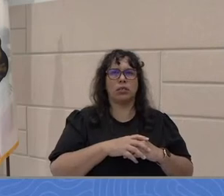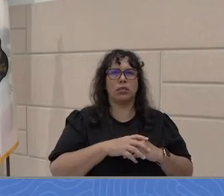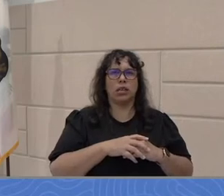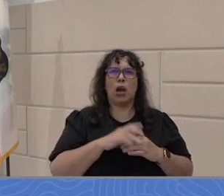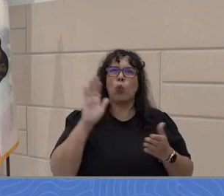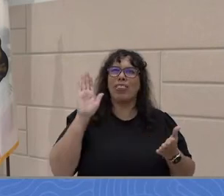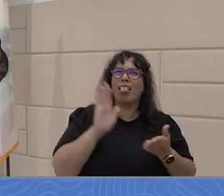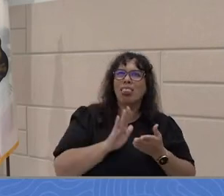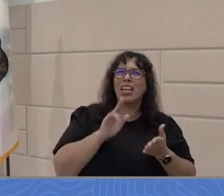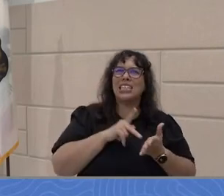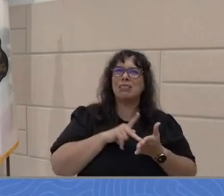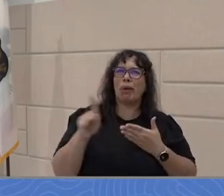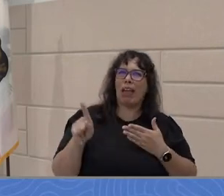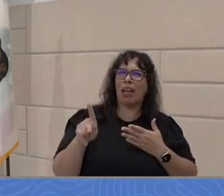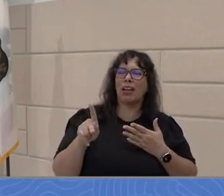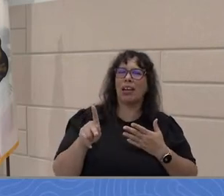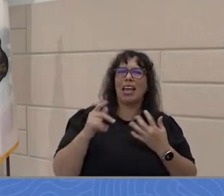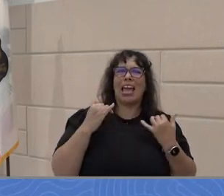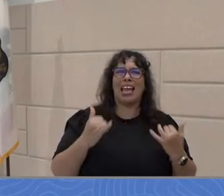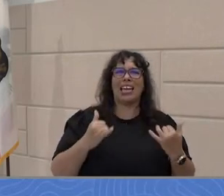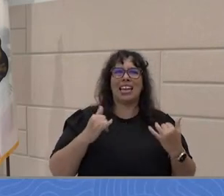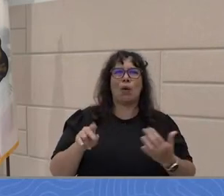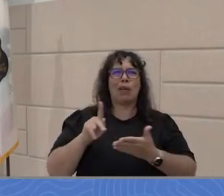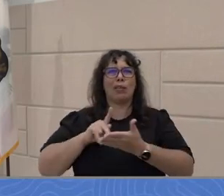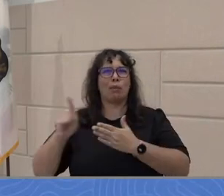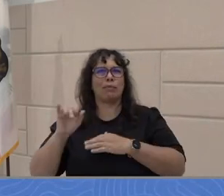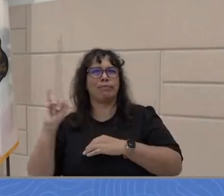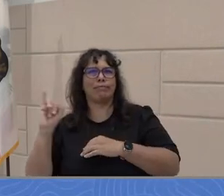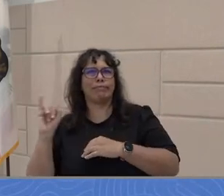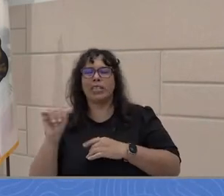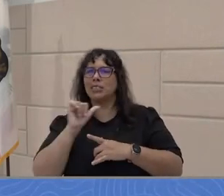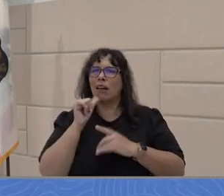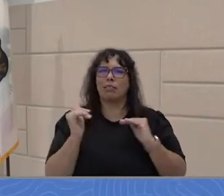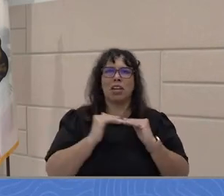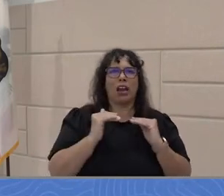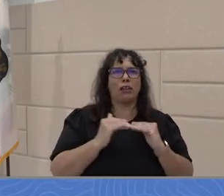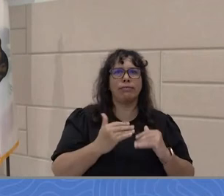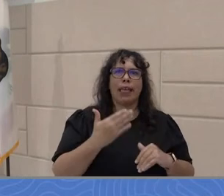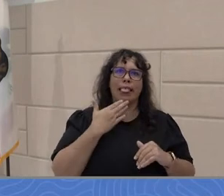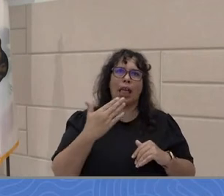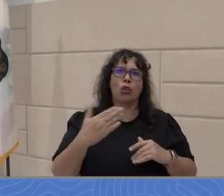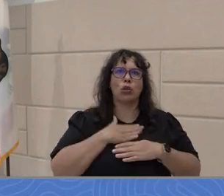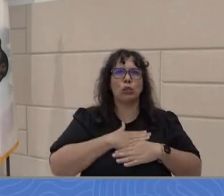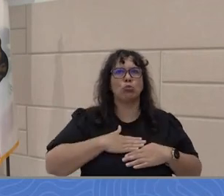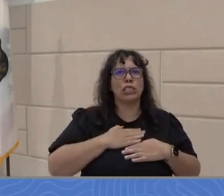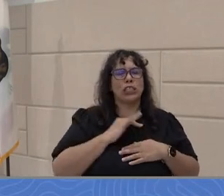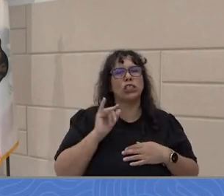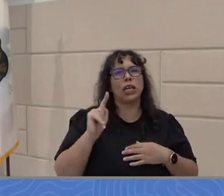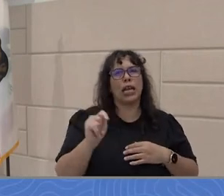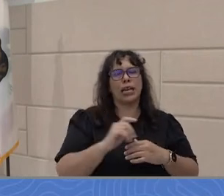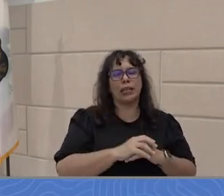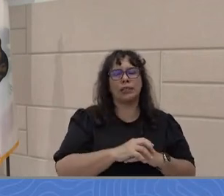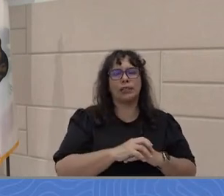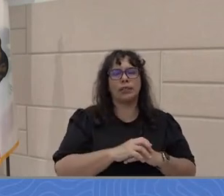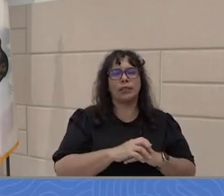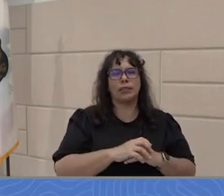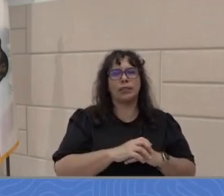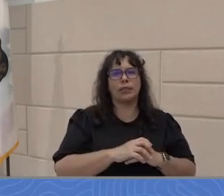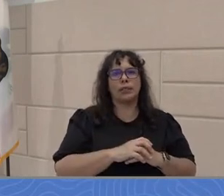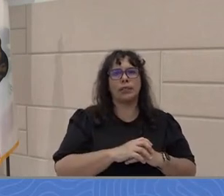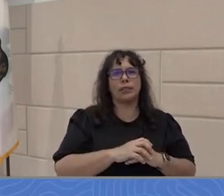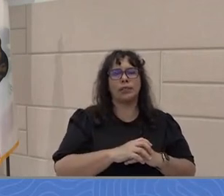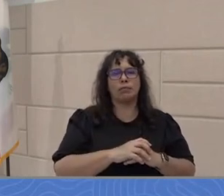មានប្រាក់ខែតិចហើយនៅតែទាមទារឲ្យបង់ថ្លៃបន្ថែមមកលើ insurance សូមអរគុណ